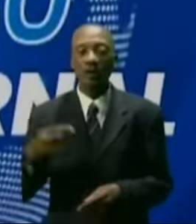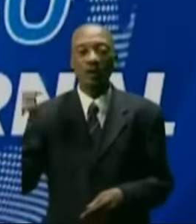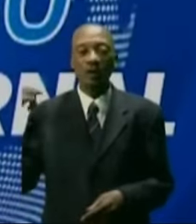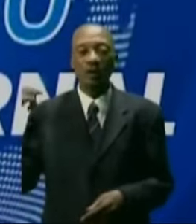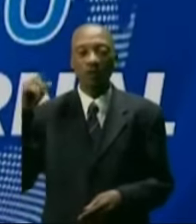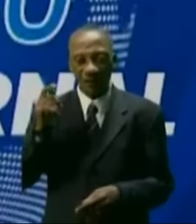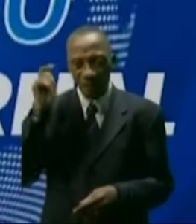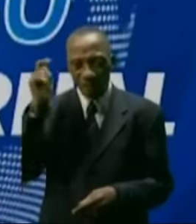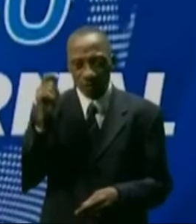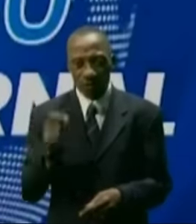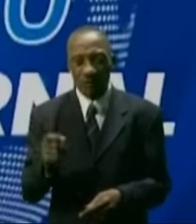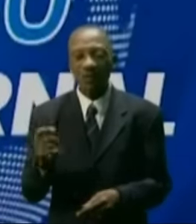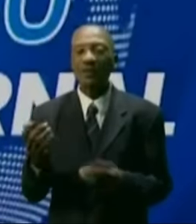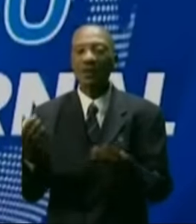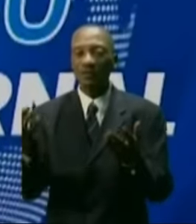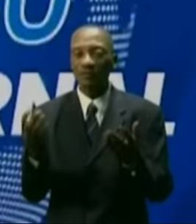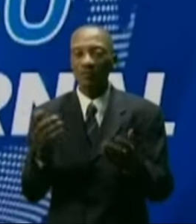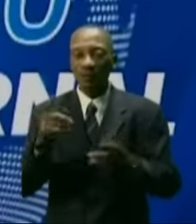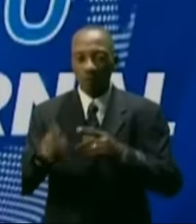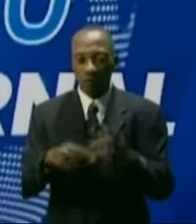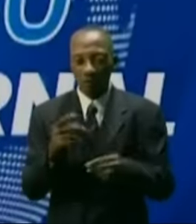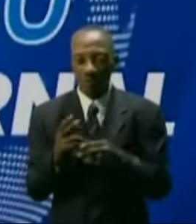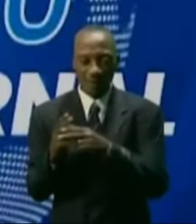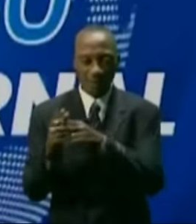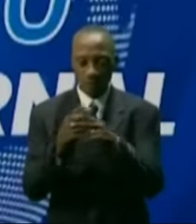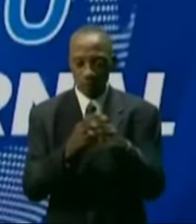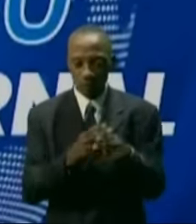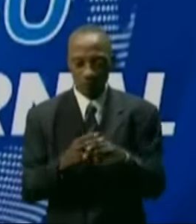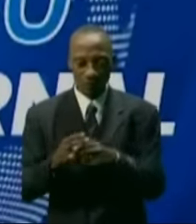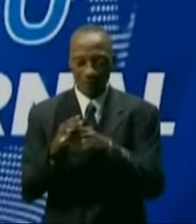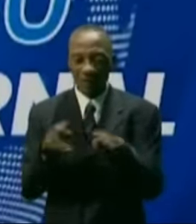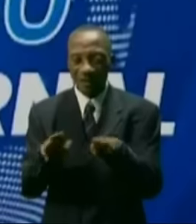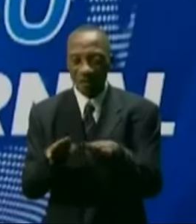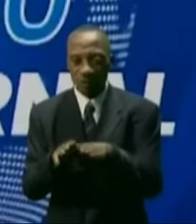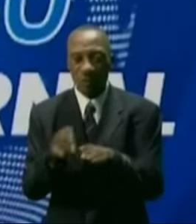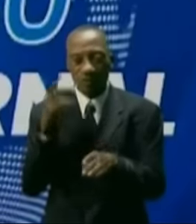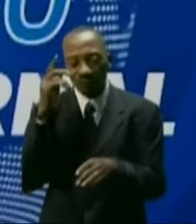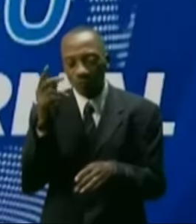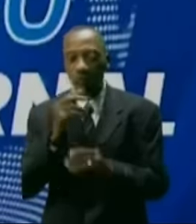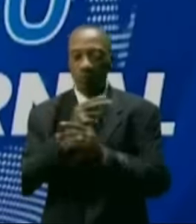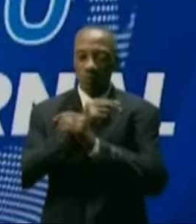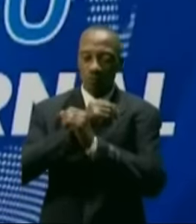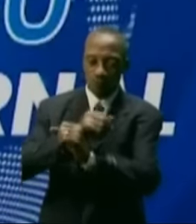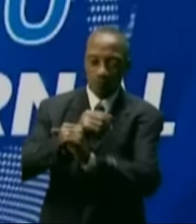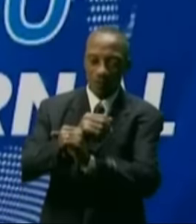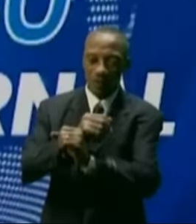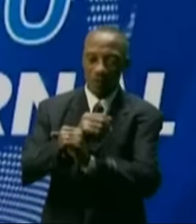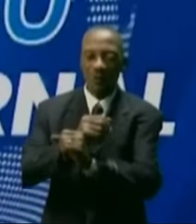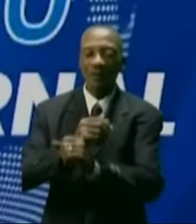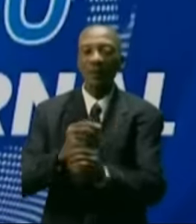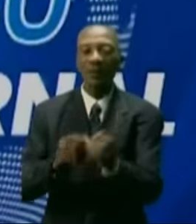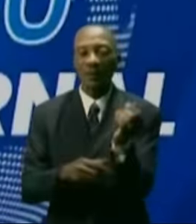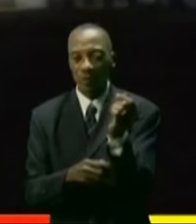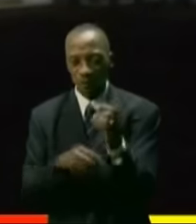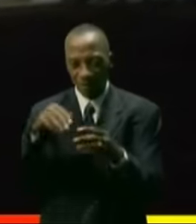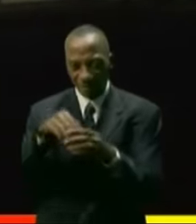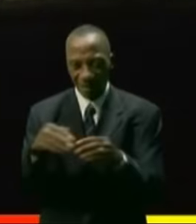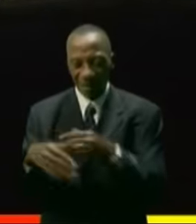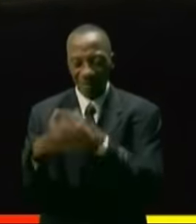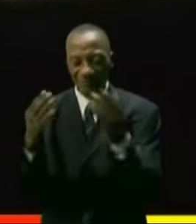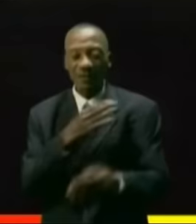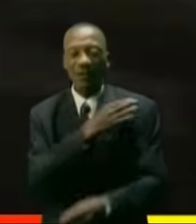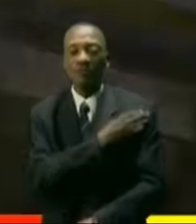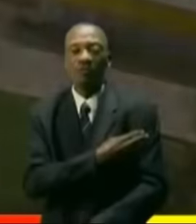relancer la patrouille diurne et nocturne, question de sécuriser les personnes et leurs biens. Images et commentaires. De